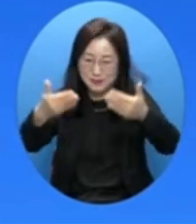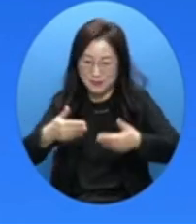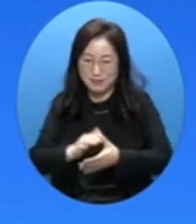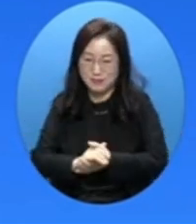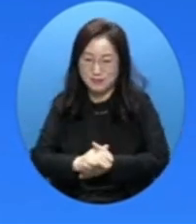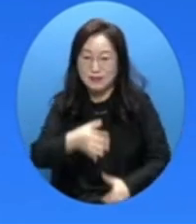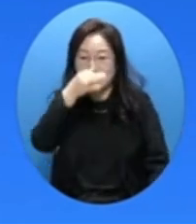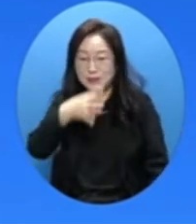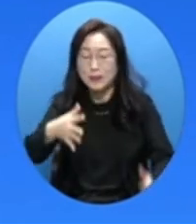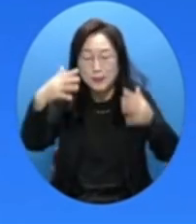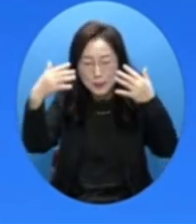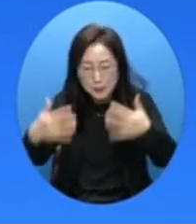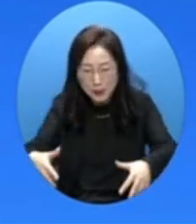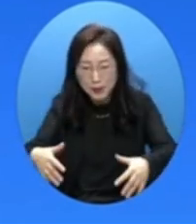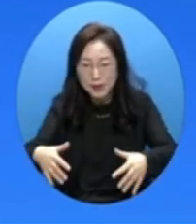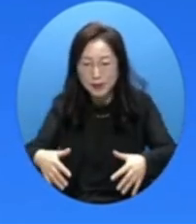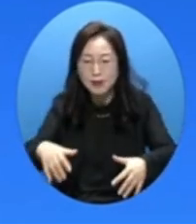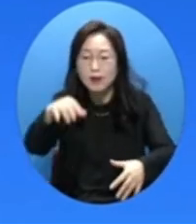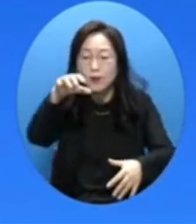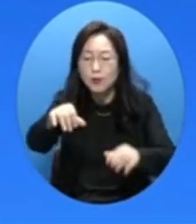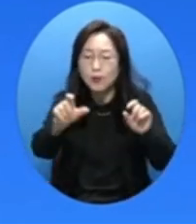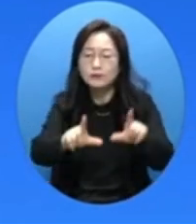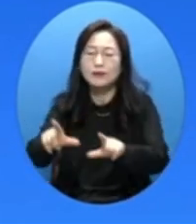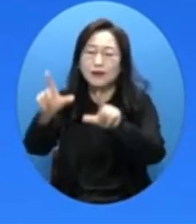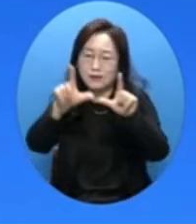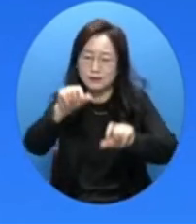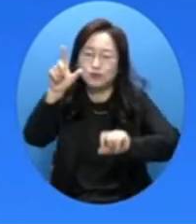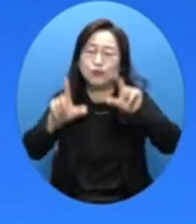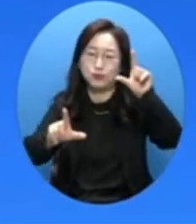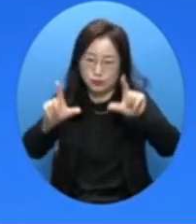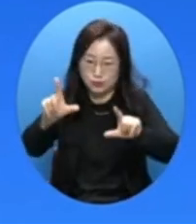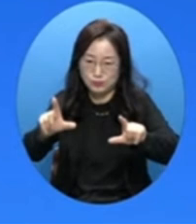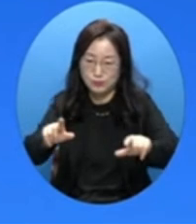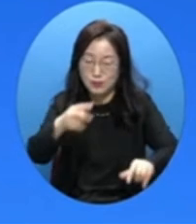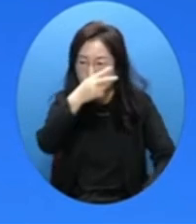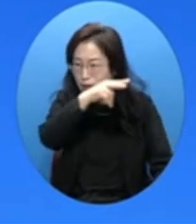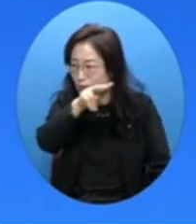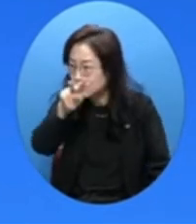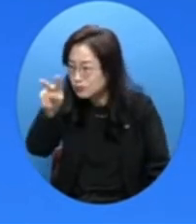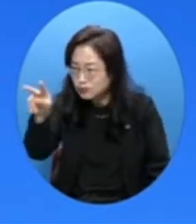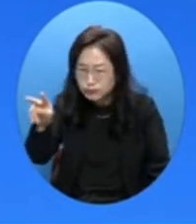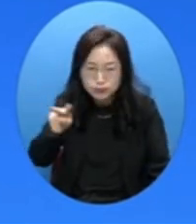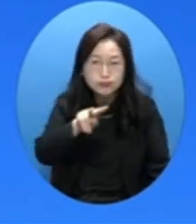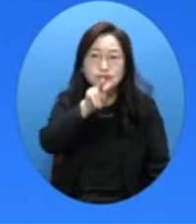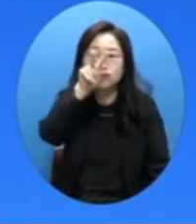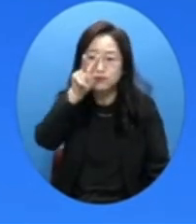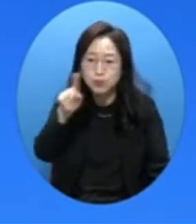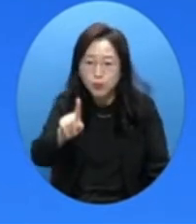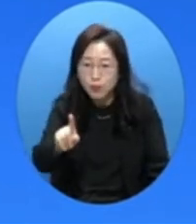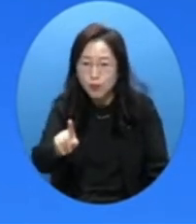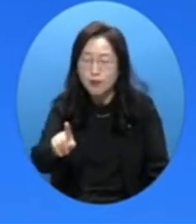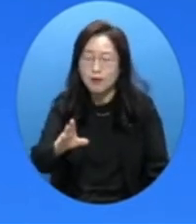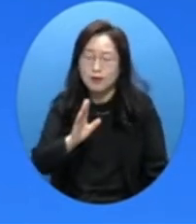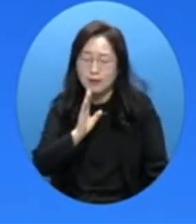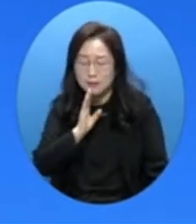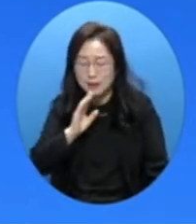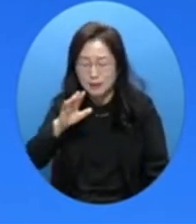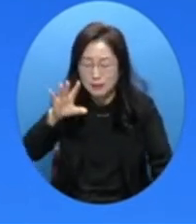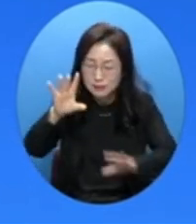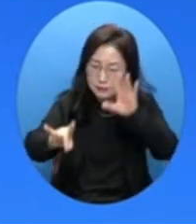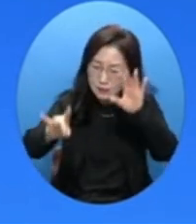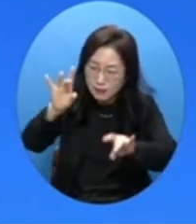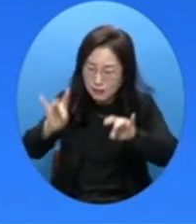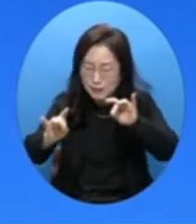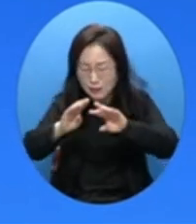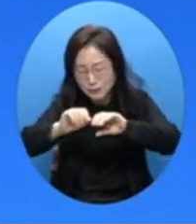곤고한 땅과 같은 세상을 우리가 살아가고 있습니다. 동서남북 어디를 둘러보아도 사막 같은 인생의 삶을 살아가고 있는 우리들의